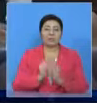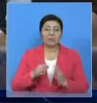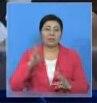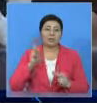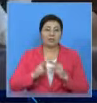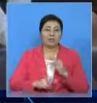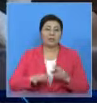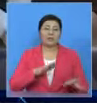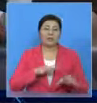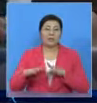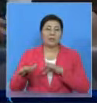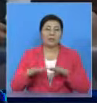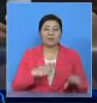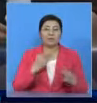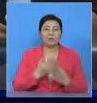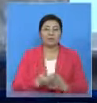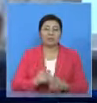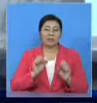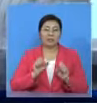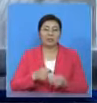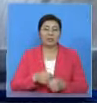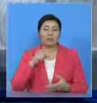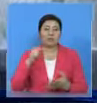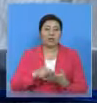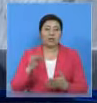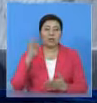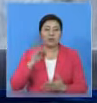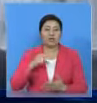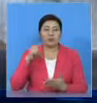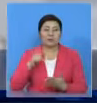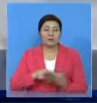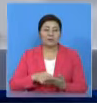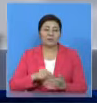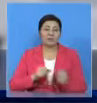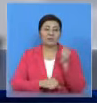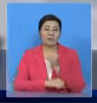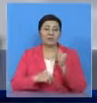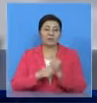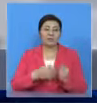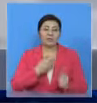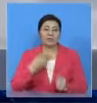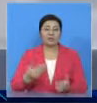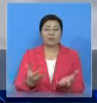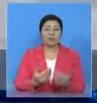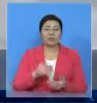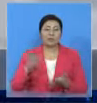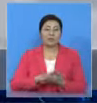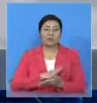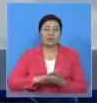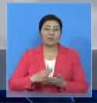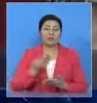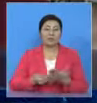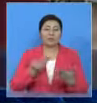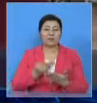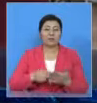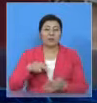завершение мероприятия учащиеся смогли задать интересующие вопросы специалистам. Для желающих получить бесплатную консультацию